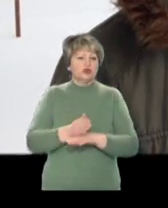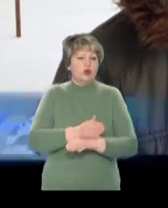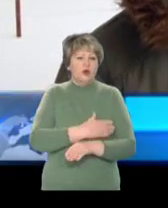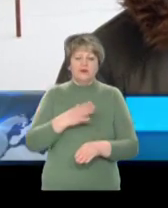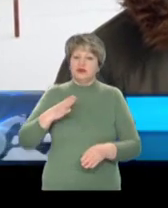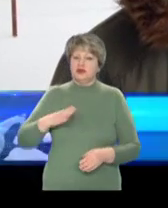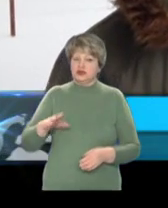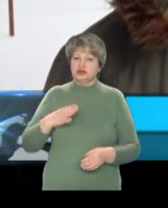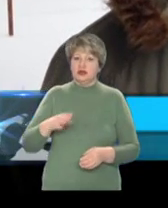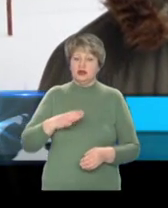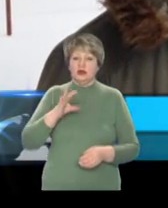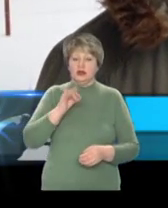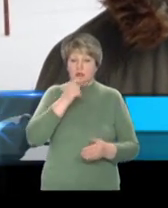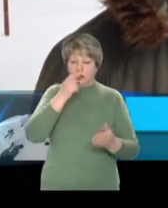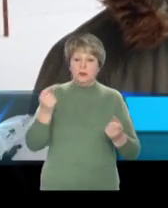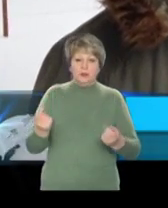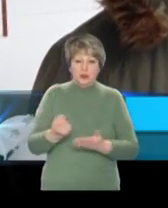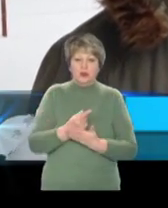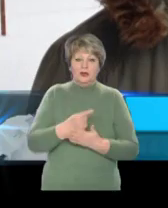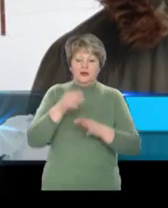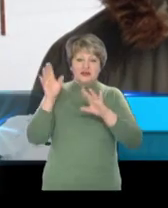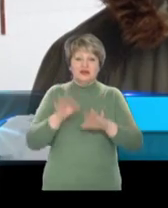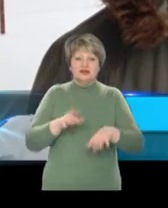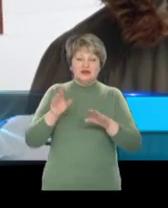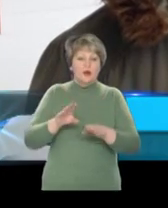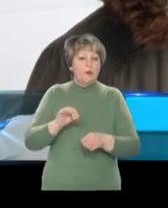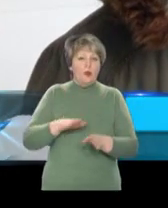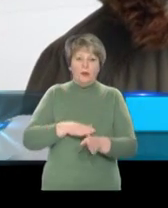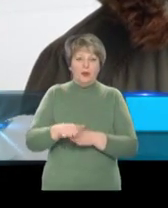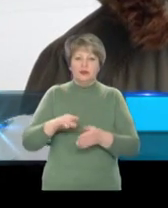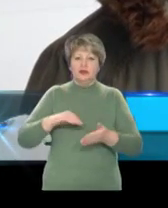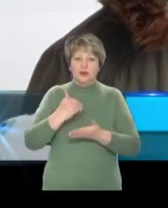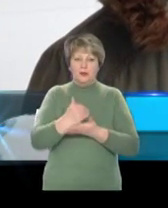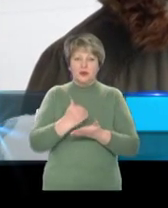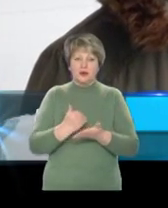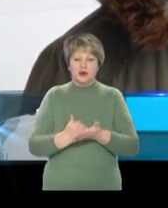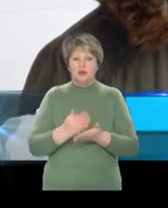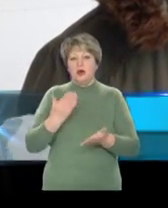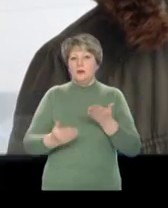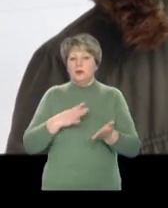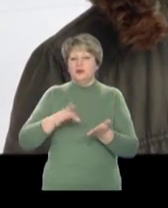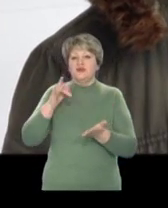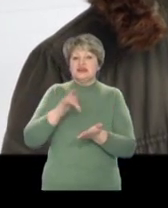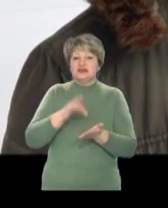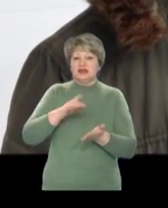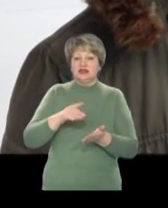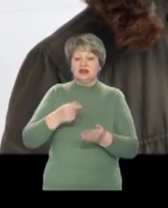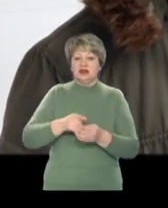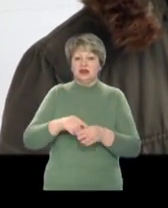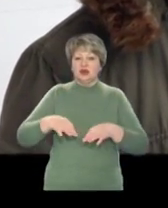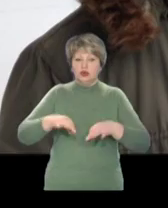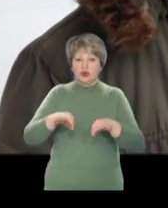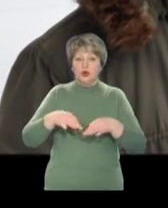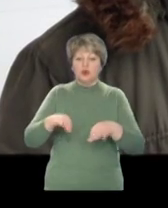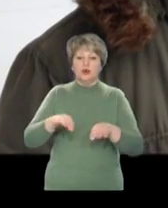Довго ждали, надіялися і таки отримали сніг. По повній програмі. Я сподіваюся, що може в центрі там розчищають центральні дороги, але тут